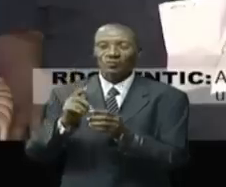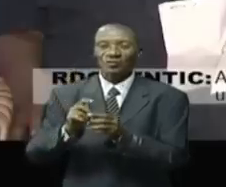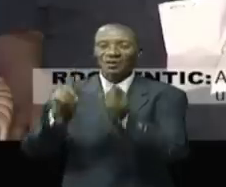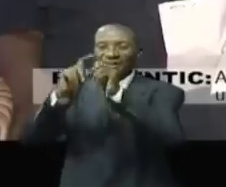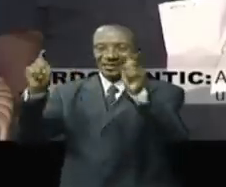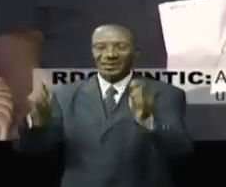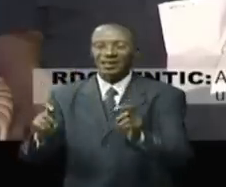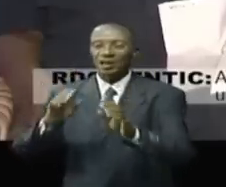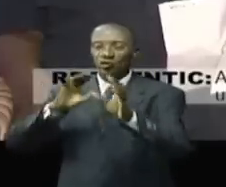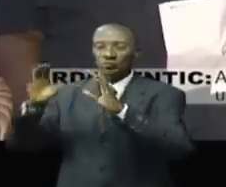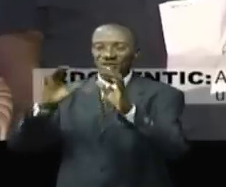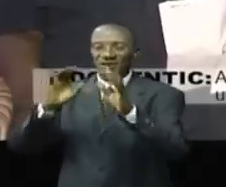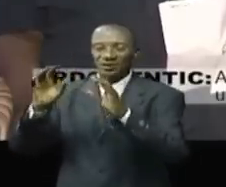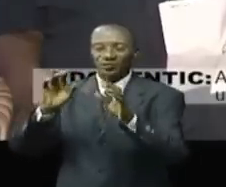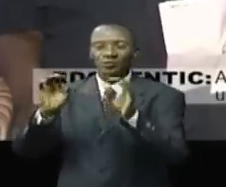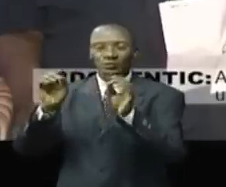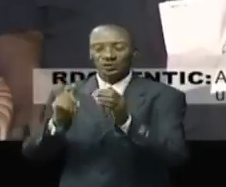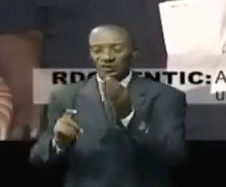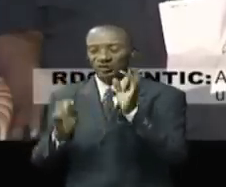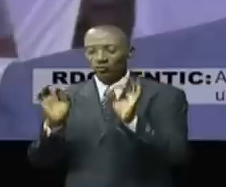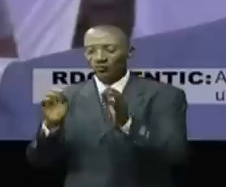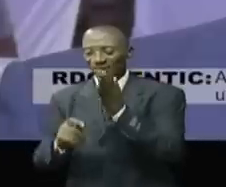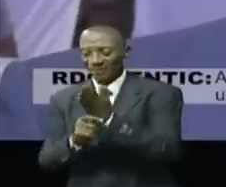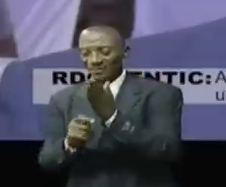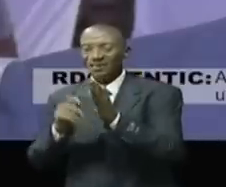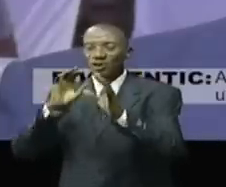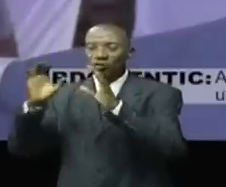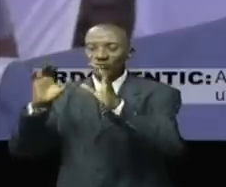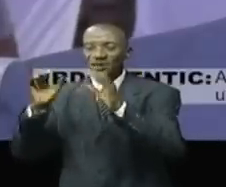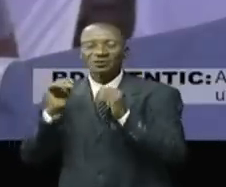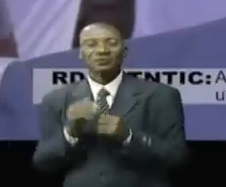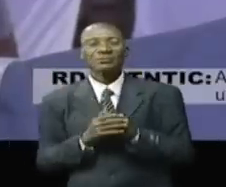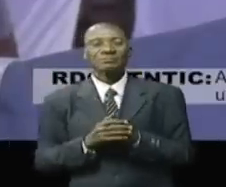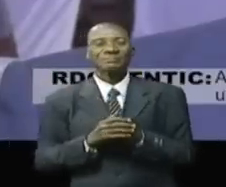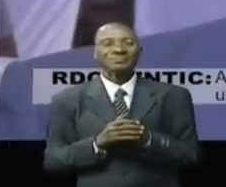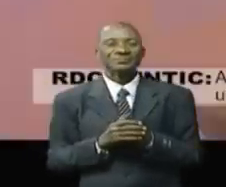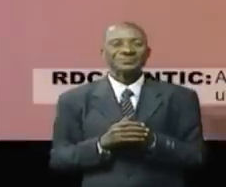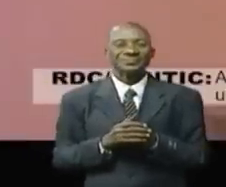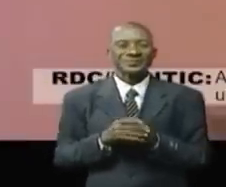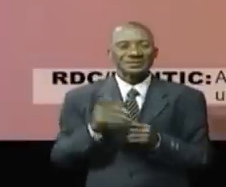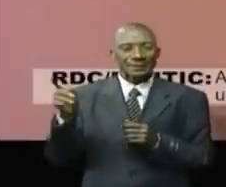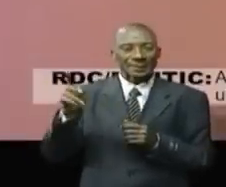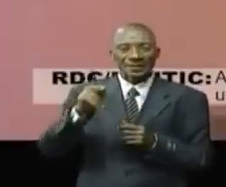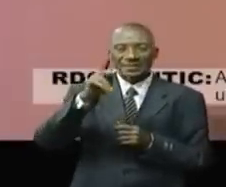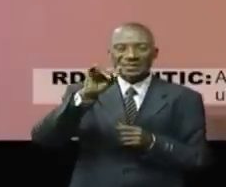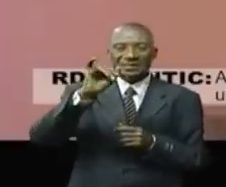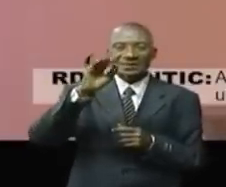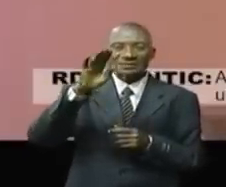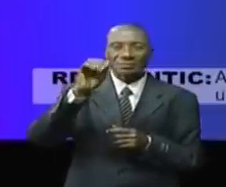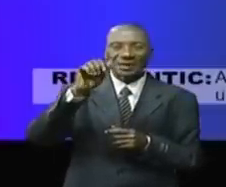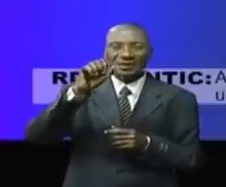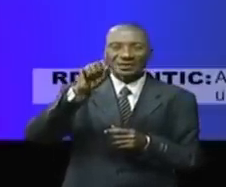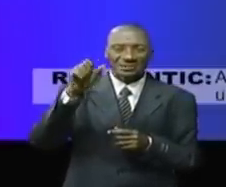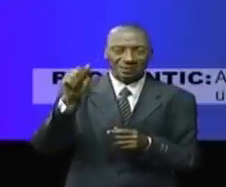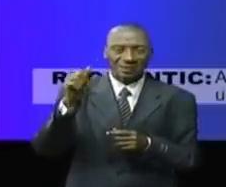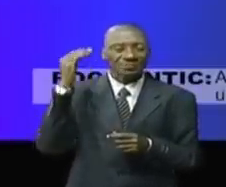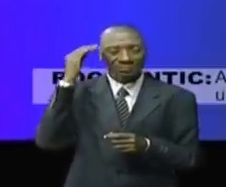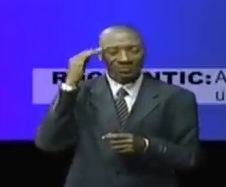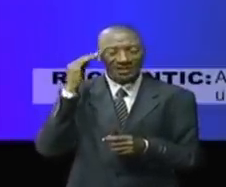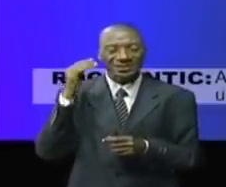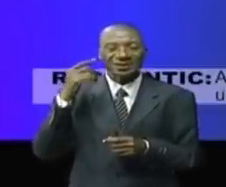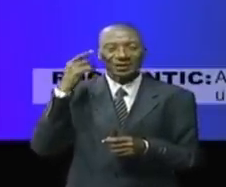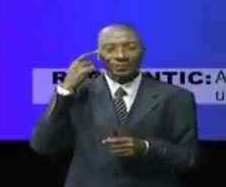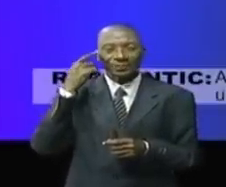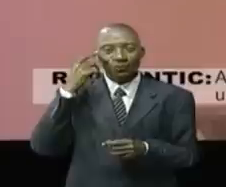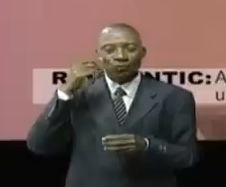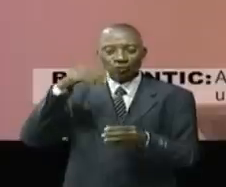technologies de l'information et de la communication. Augustin Kibasa Maliba a précisé que ce forum rentre dans le cadre de la Journée